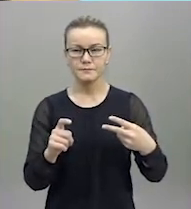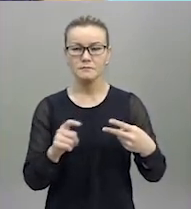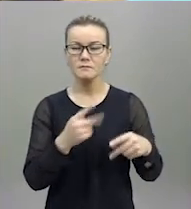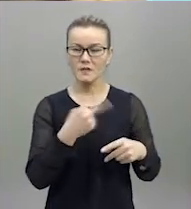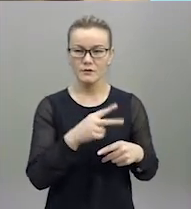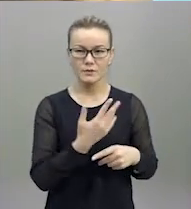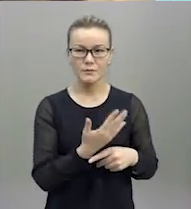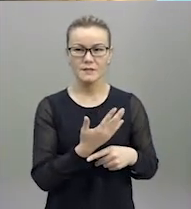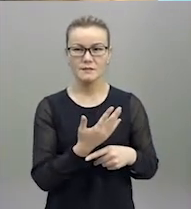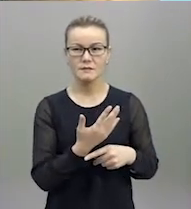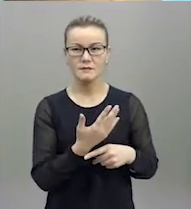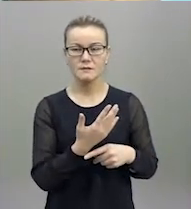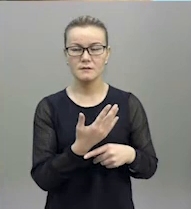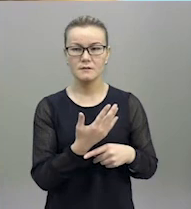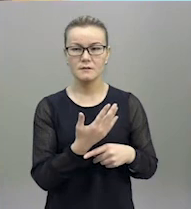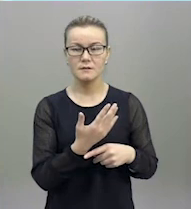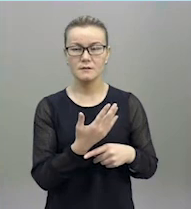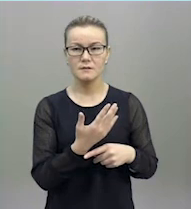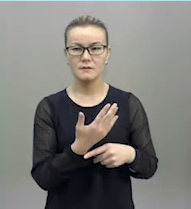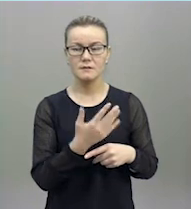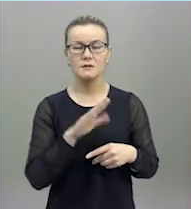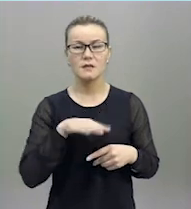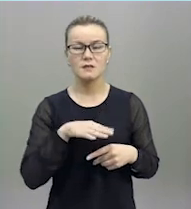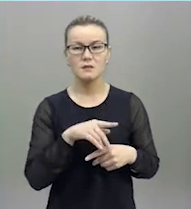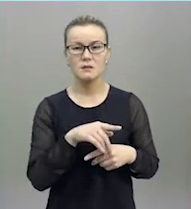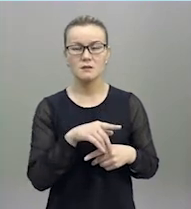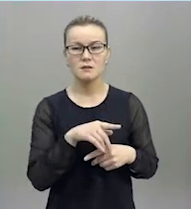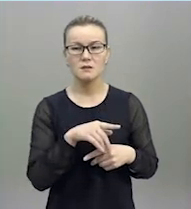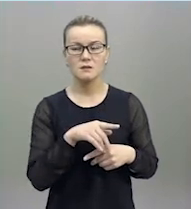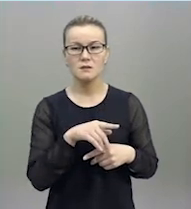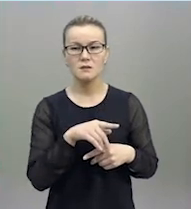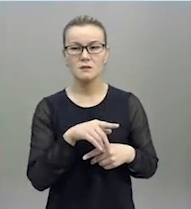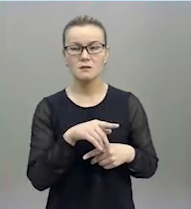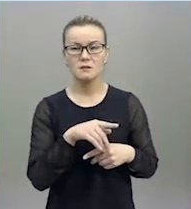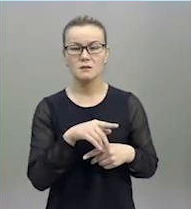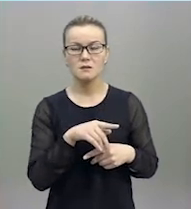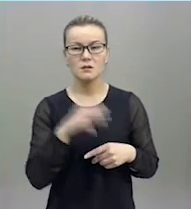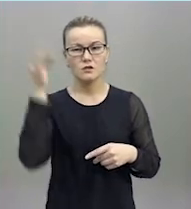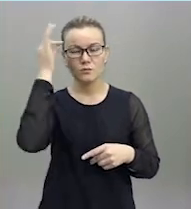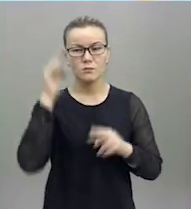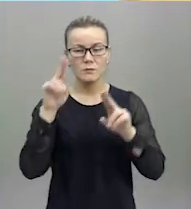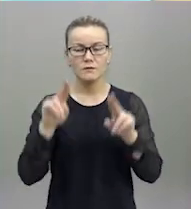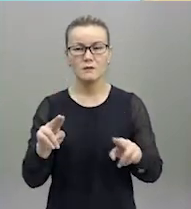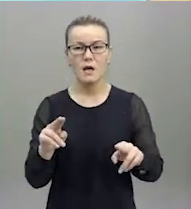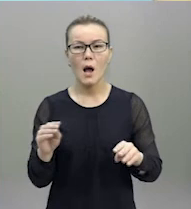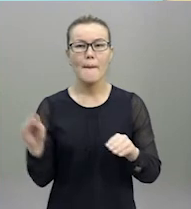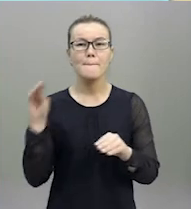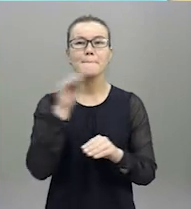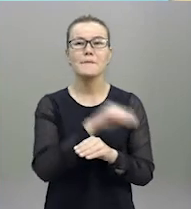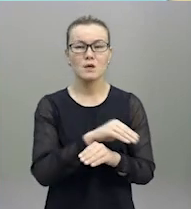25 далее за вспомним правил переноса